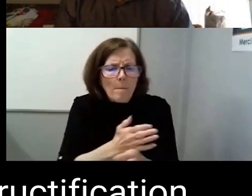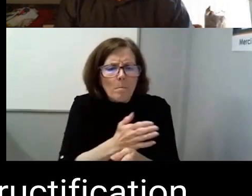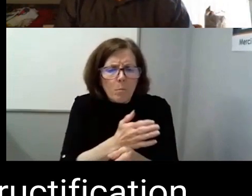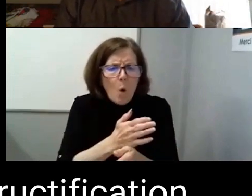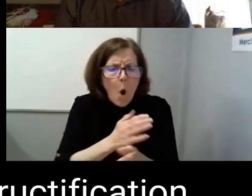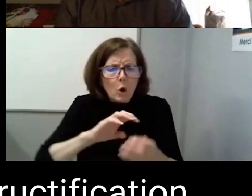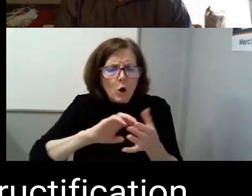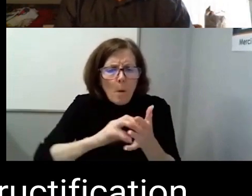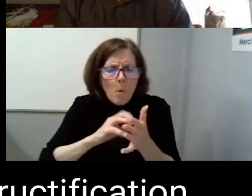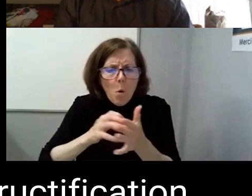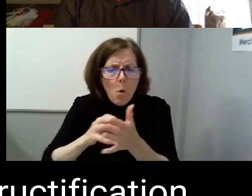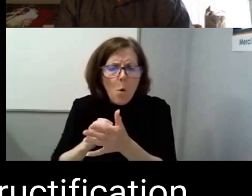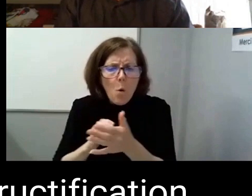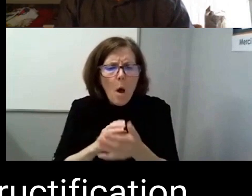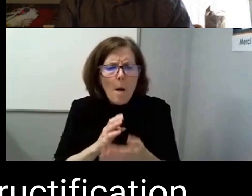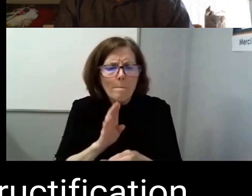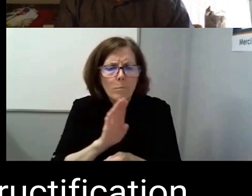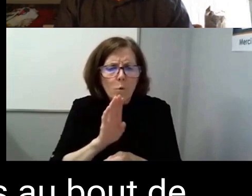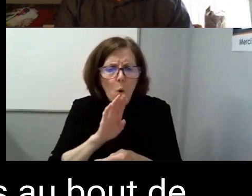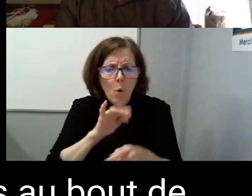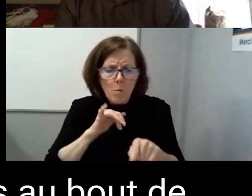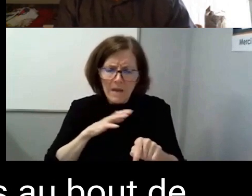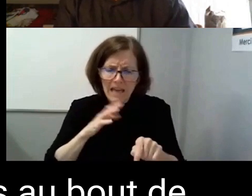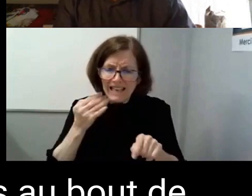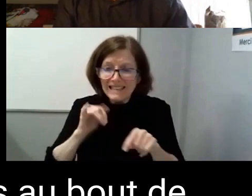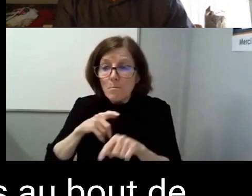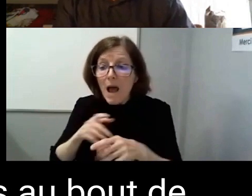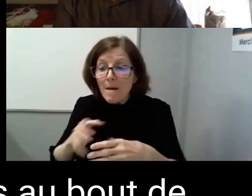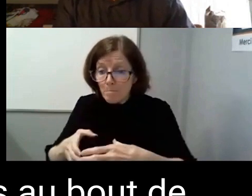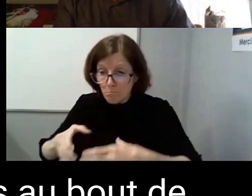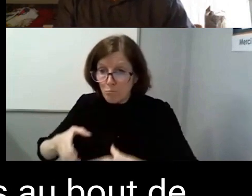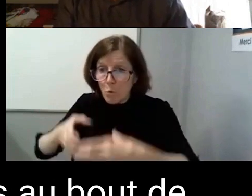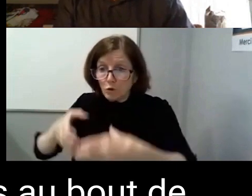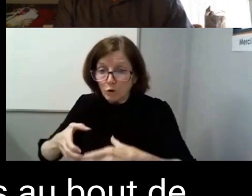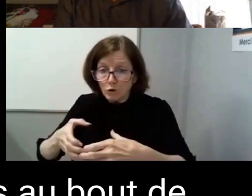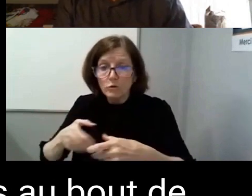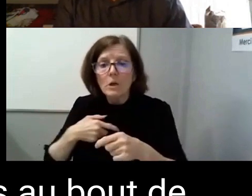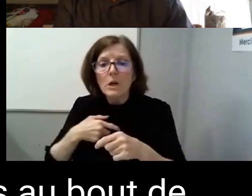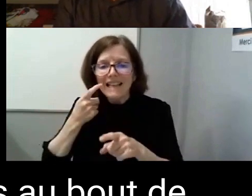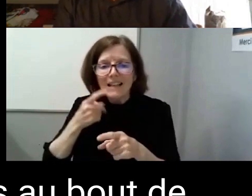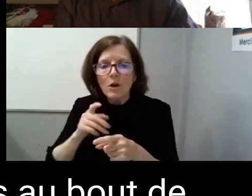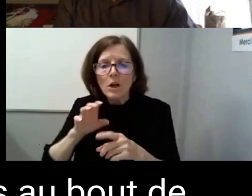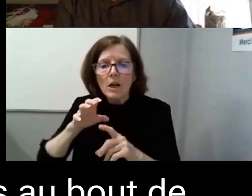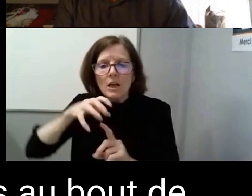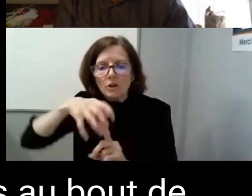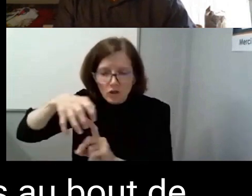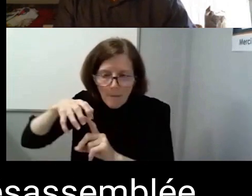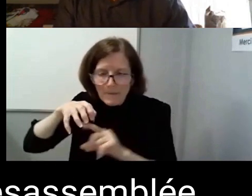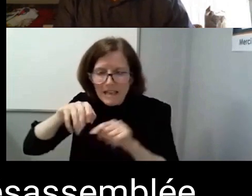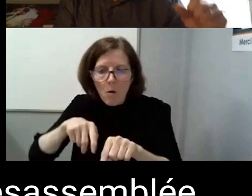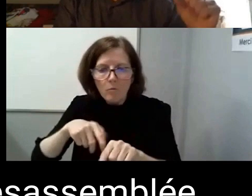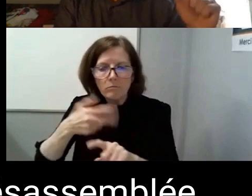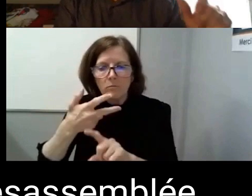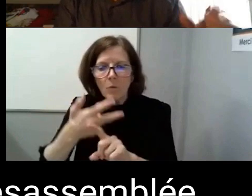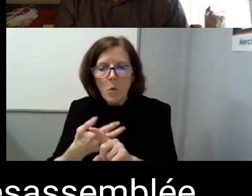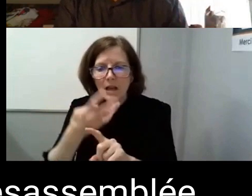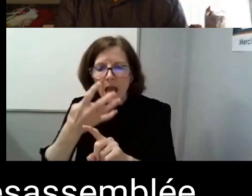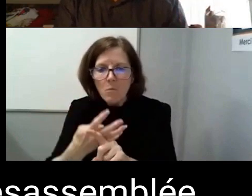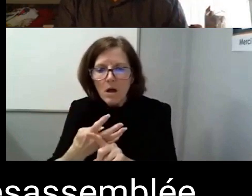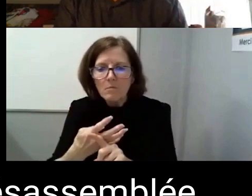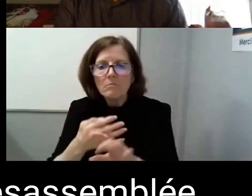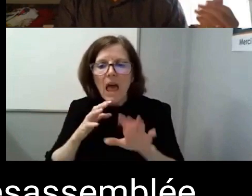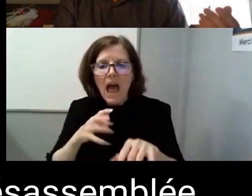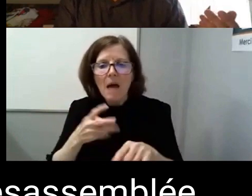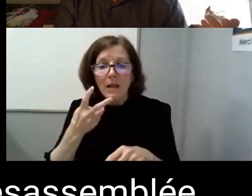vais avoir une fructification dans les 3 à 4 premiers mois, mais au bout de 2 ans, la bûche va être